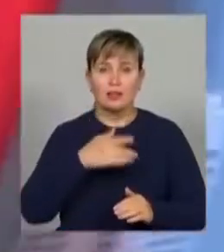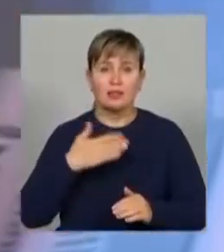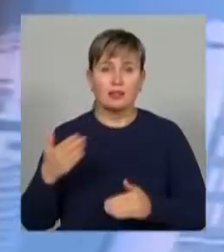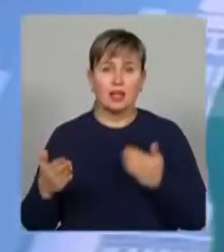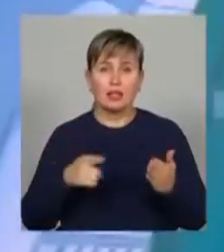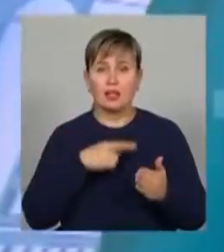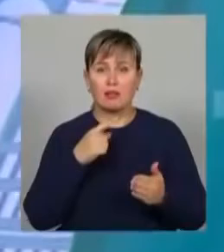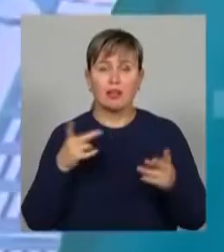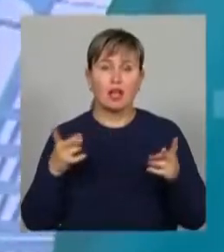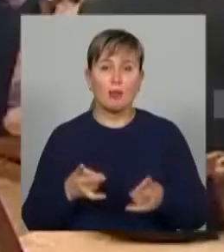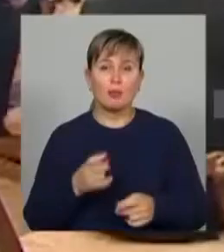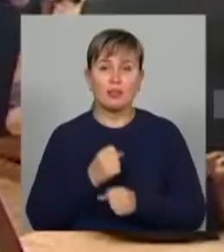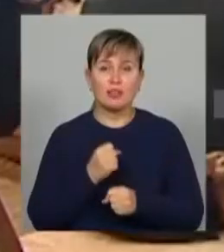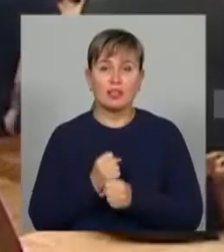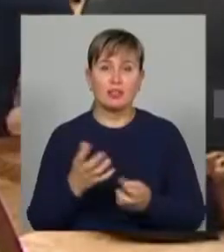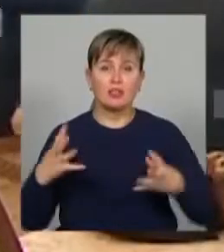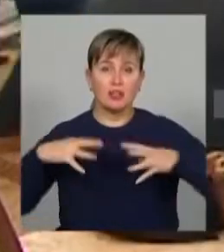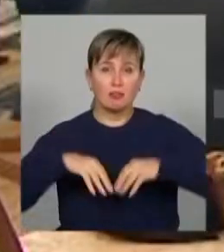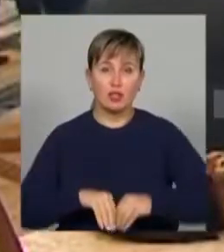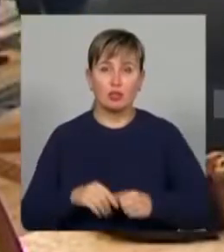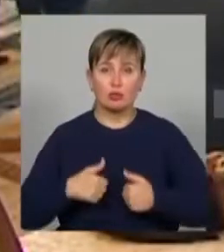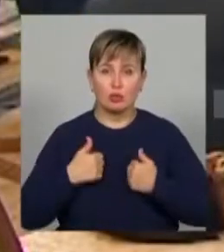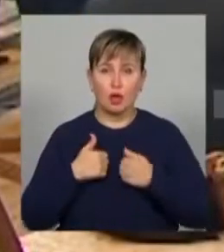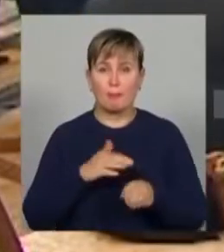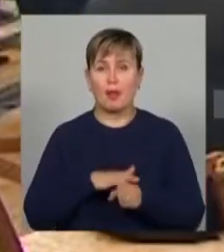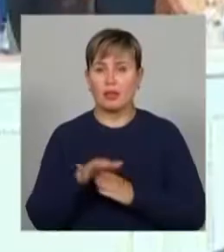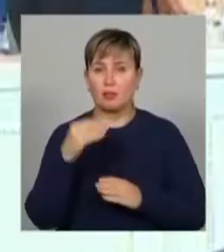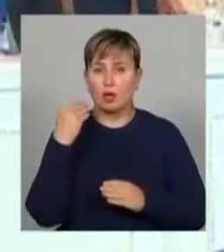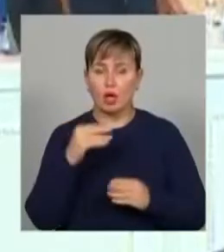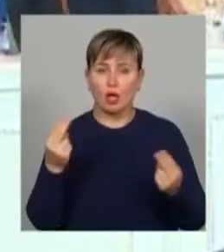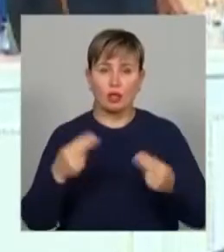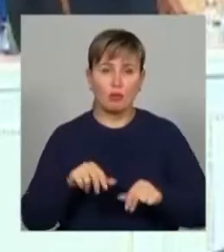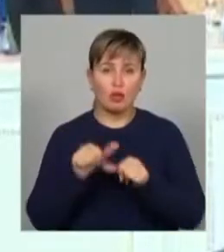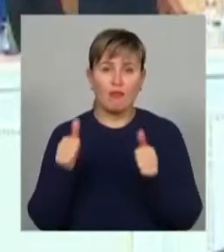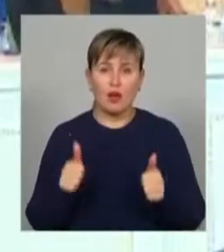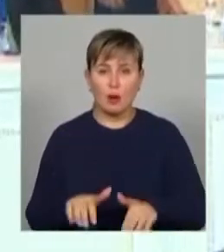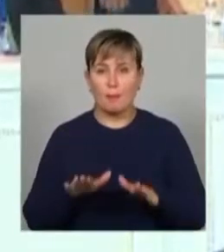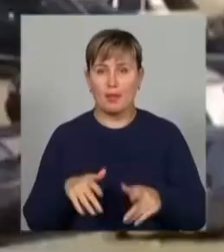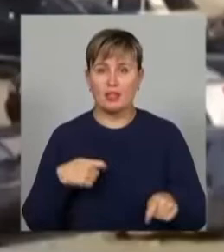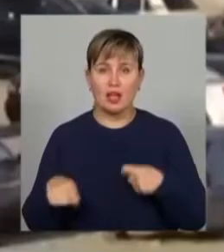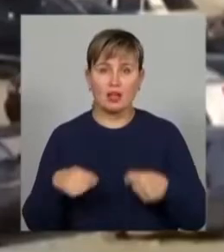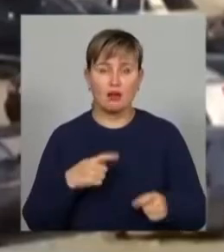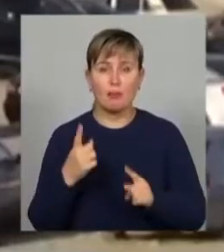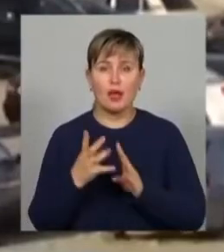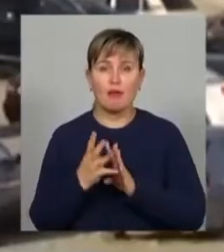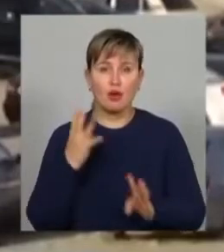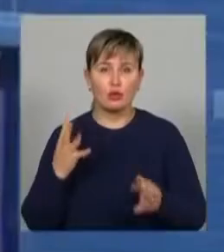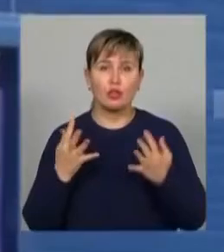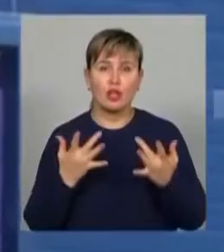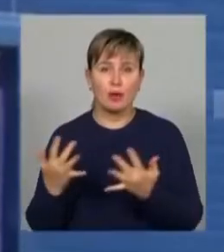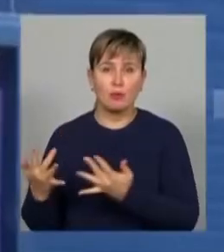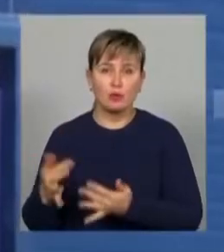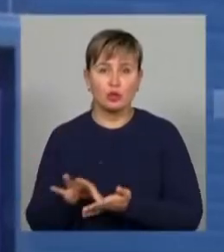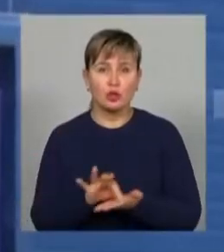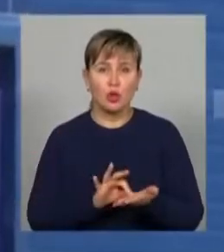считает необходимым приложить совместные усилия к полноценному и качественному таможенному оформлению внешней торговли. В первую очередь требуется